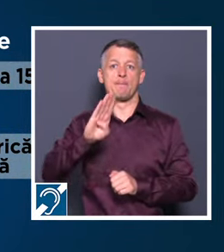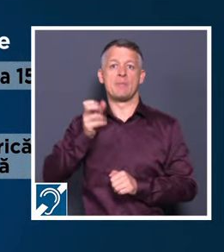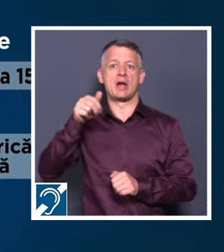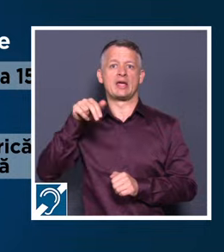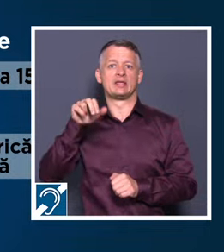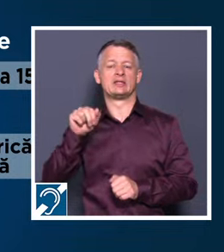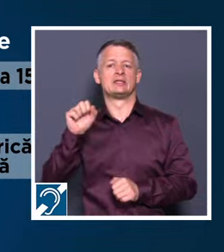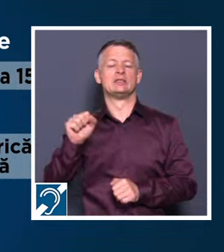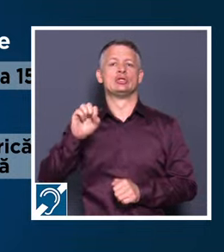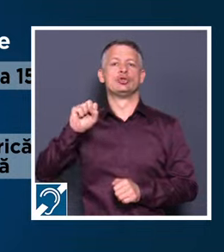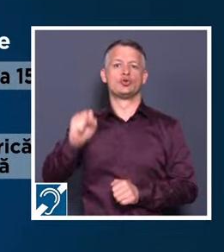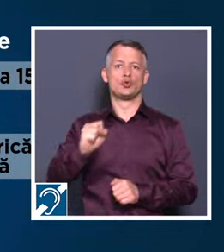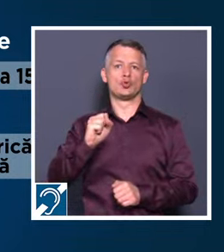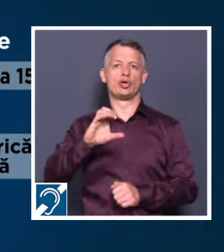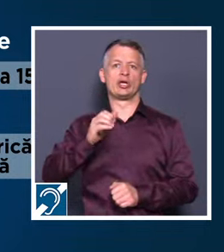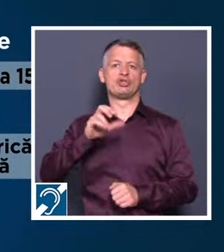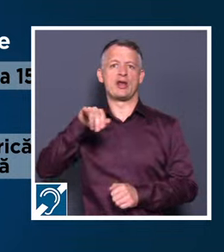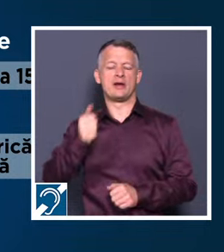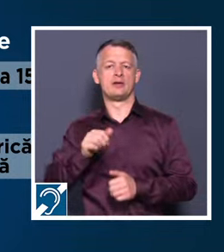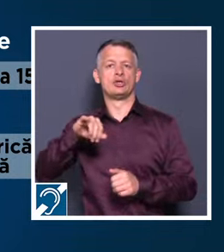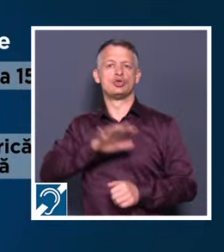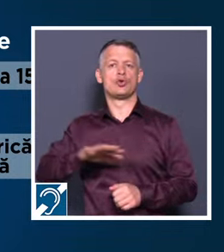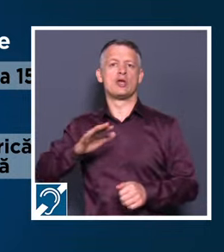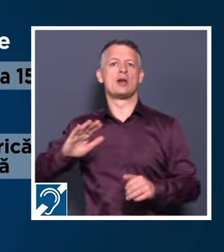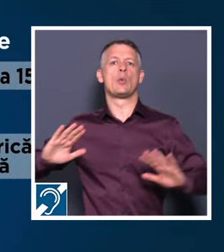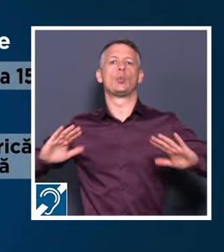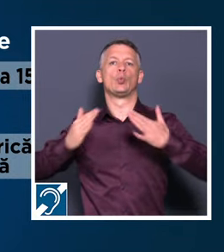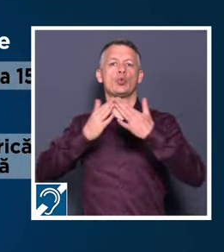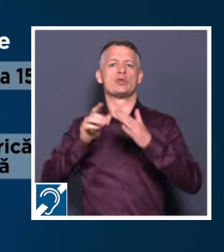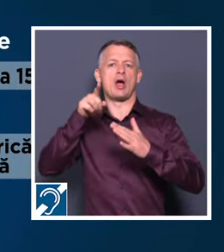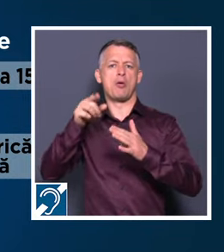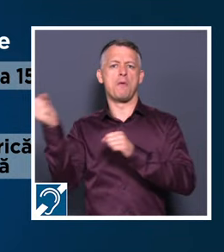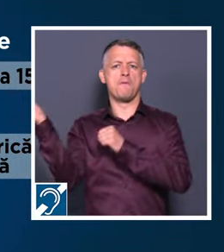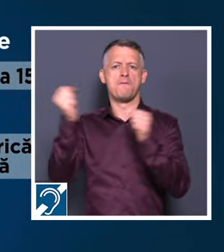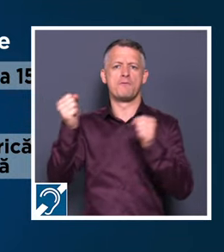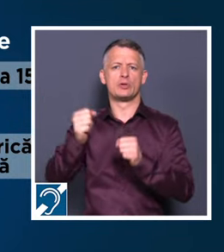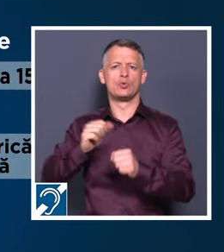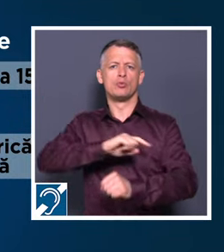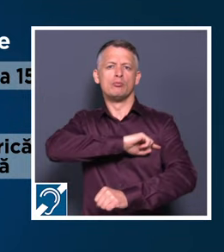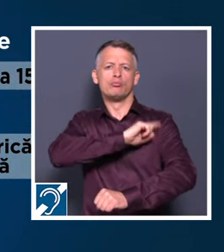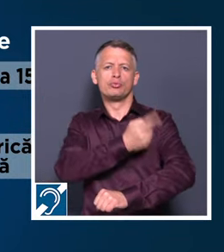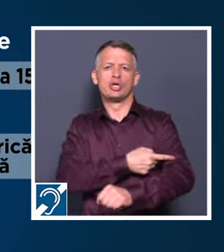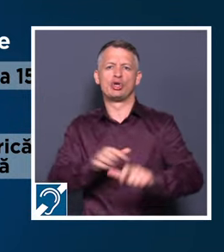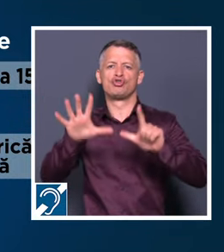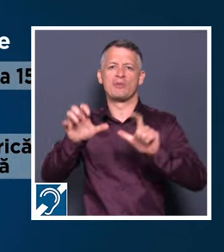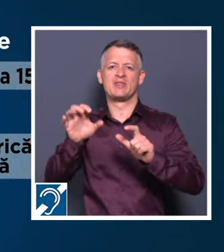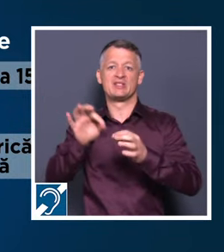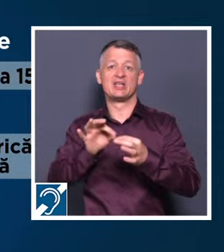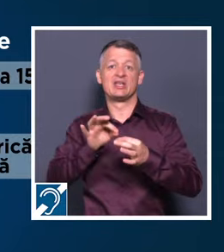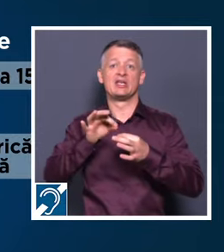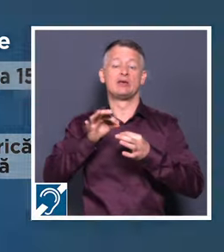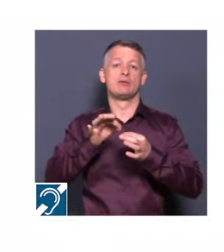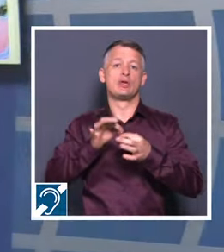sudul Crișanei, Transilvania și zonele montane. Acolo vântul bate în rafale și de 70 de km pe oră.